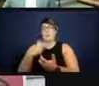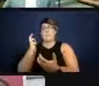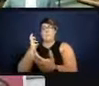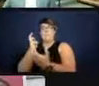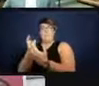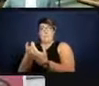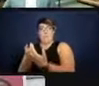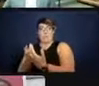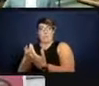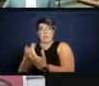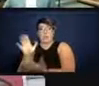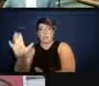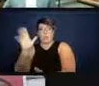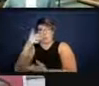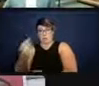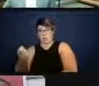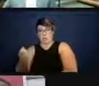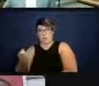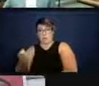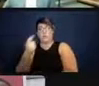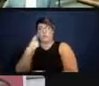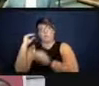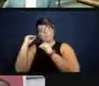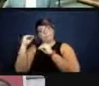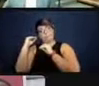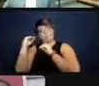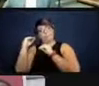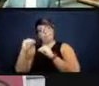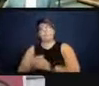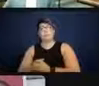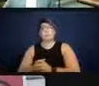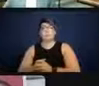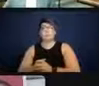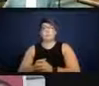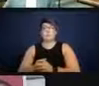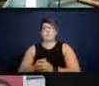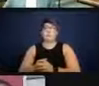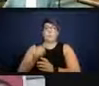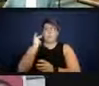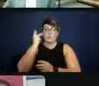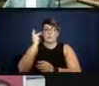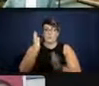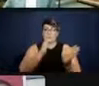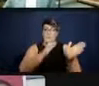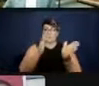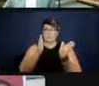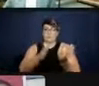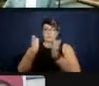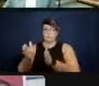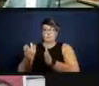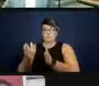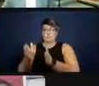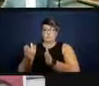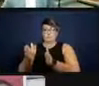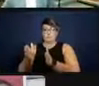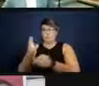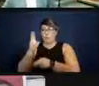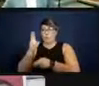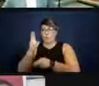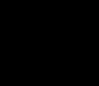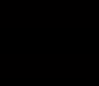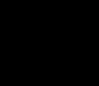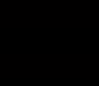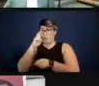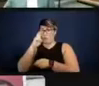وهم نحن نقوم بتصميم هذه الأمور بطريقة نشرك فيها الطلاب في عملية التعلم. سترون